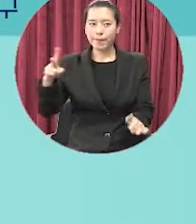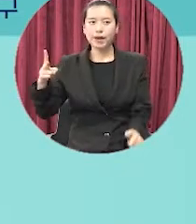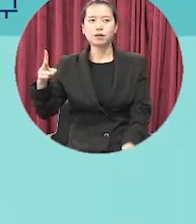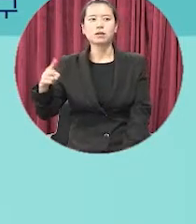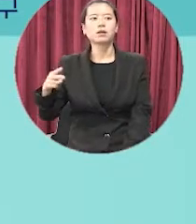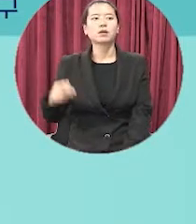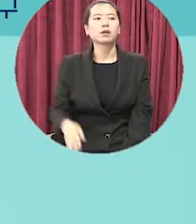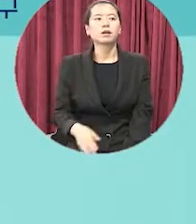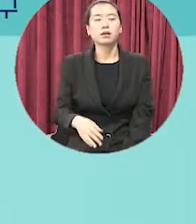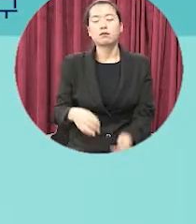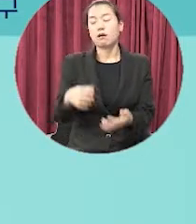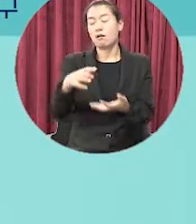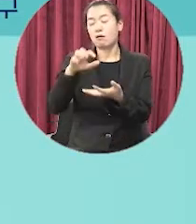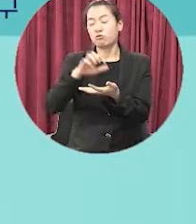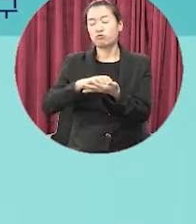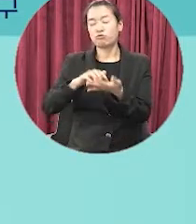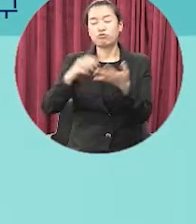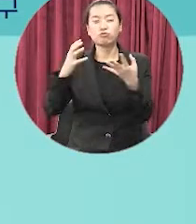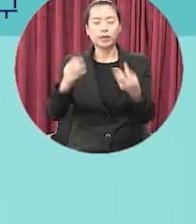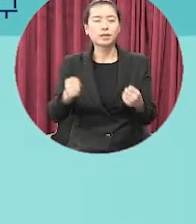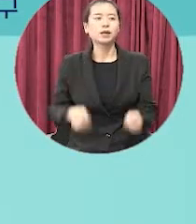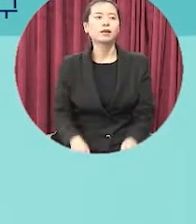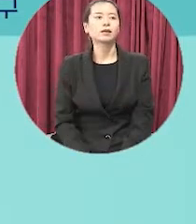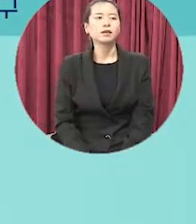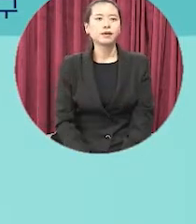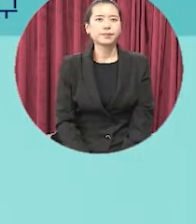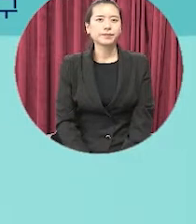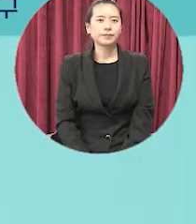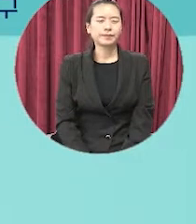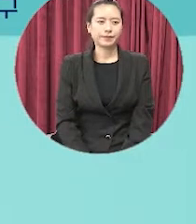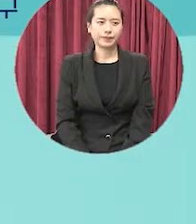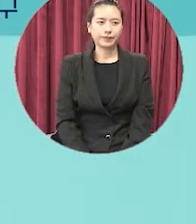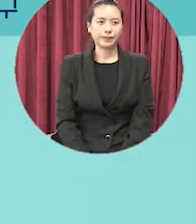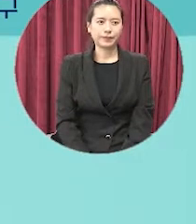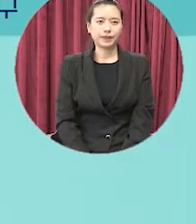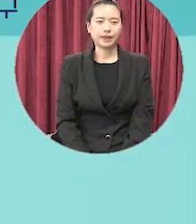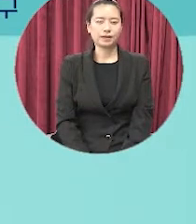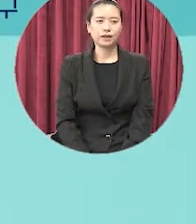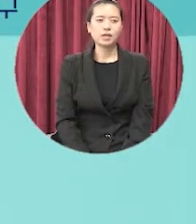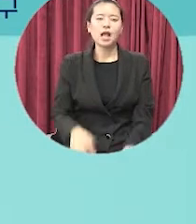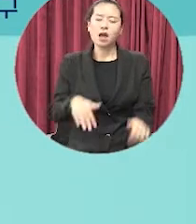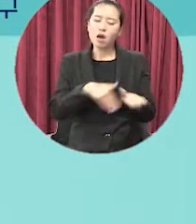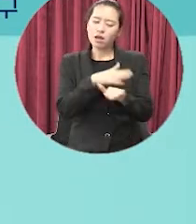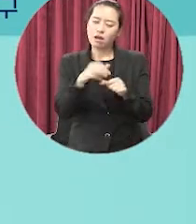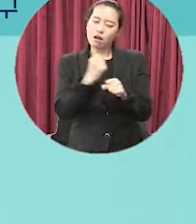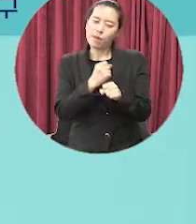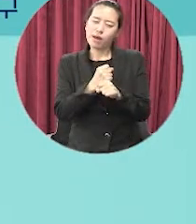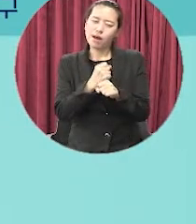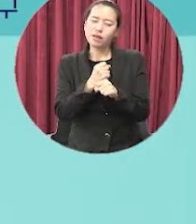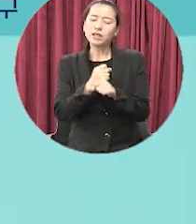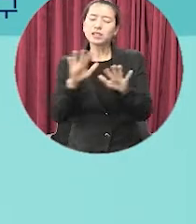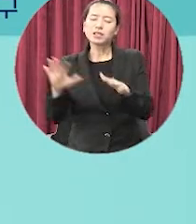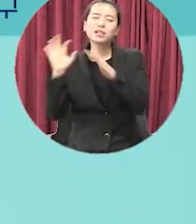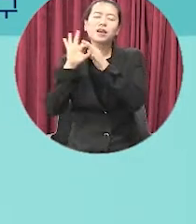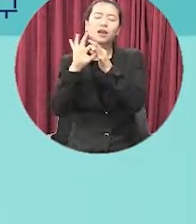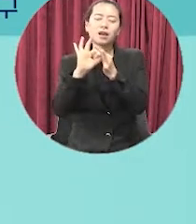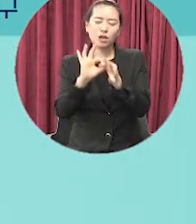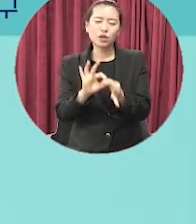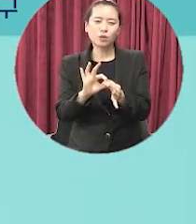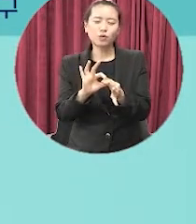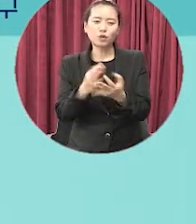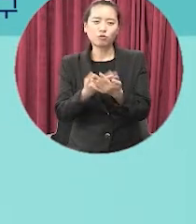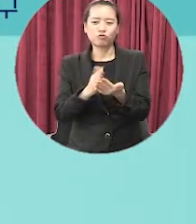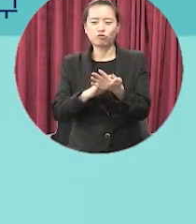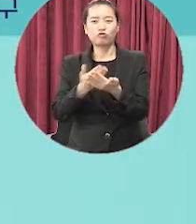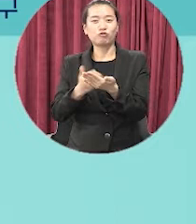있고 다 만지고 활용하는 것에 대해서는 서버 튜닝 이 같은 아이가 환경 붙이기 있어서 현재 작업을 진행하고 있습니다